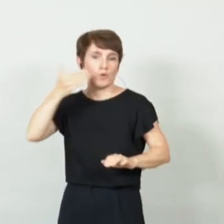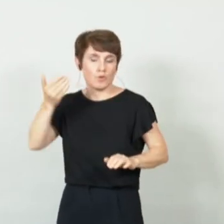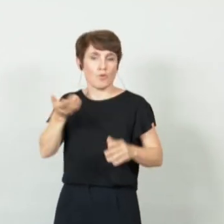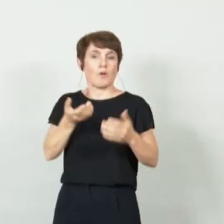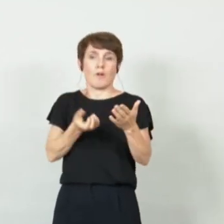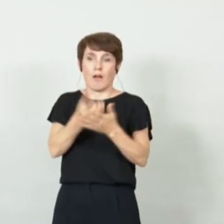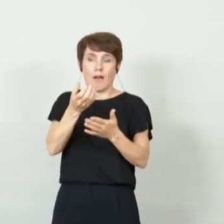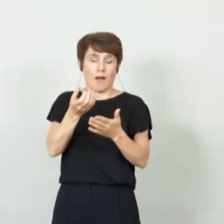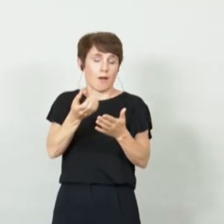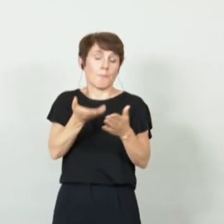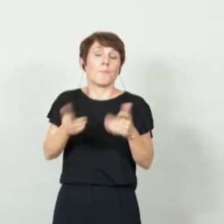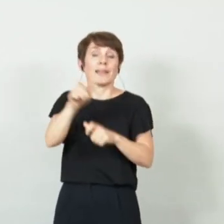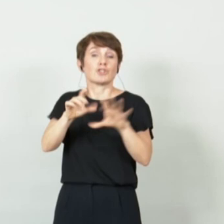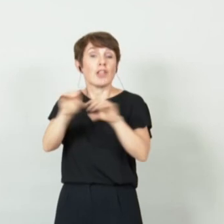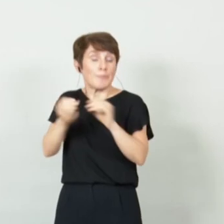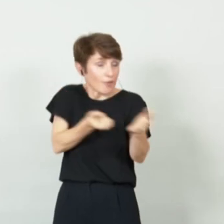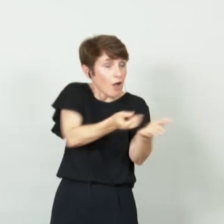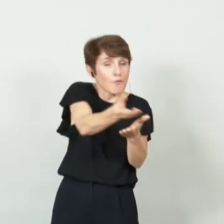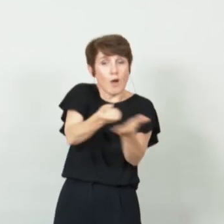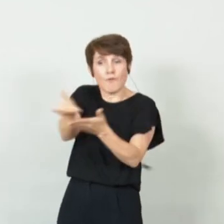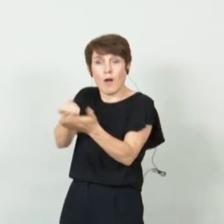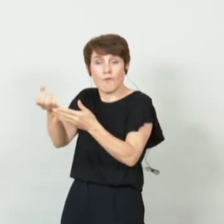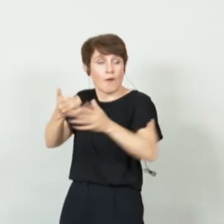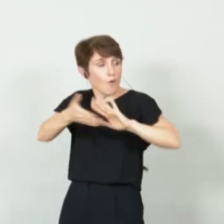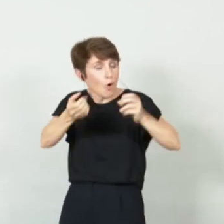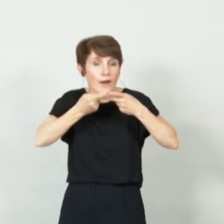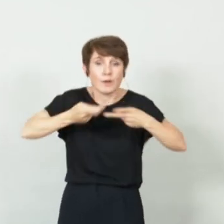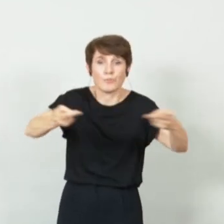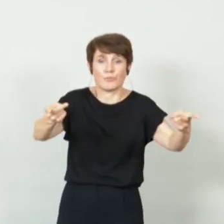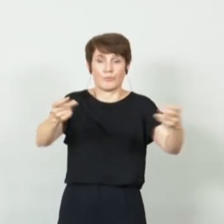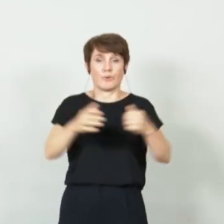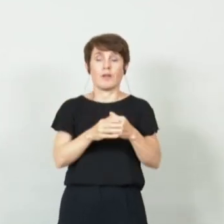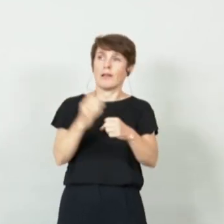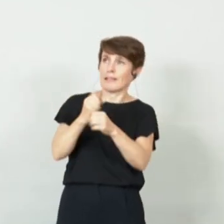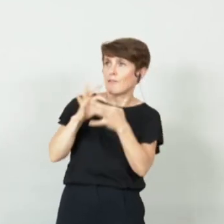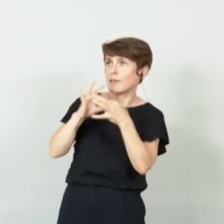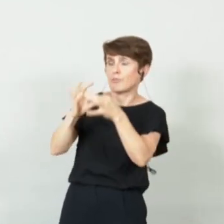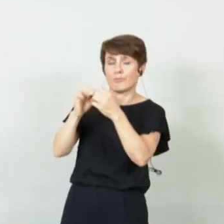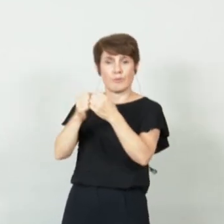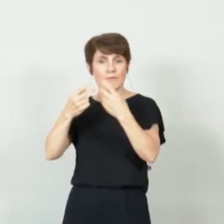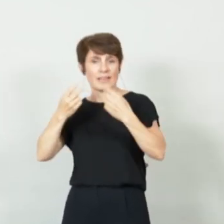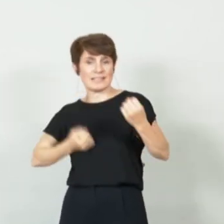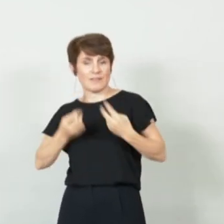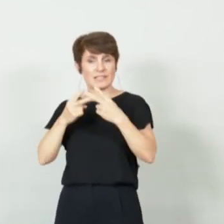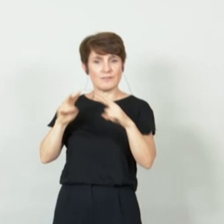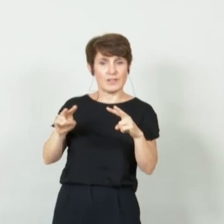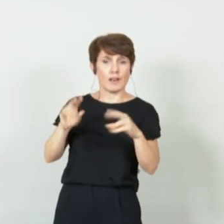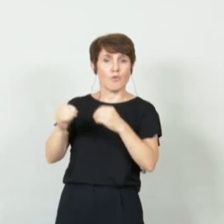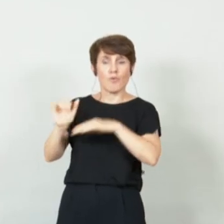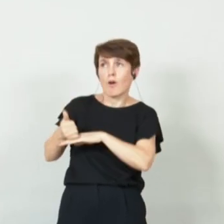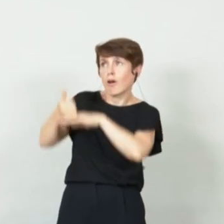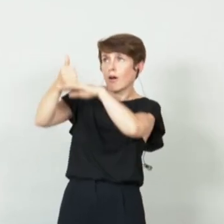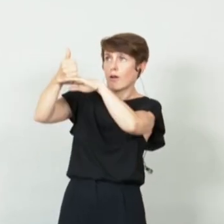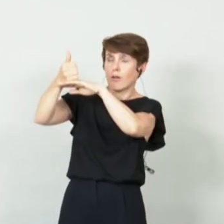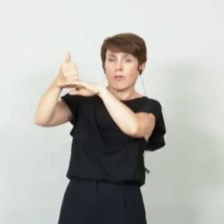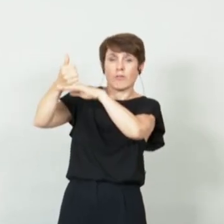habitants des habitants sur tout ce qui peut les concerner constatations avec les élus des collectivités locales et des services municipaux ou instance ayant un lien avec le quartier